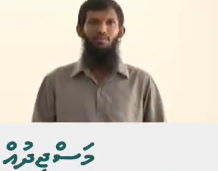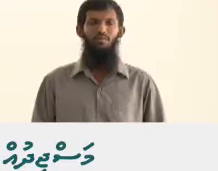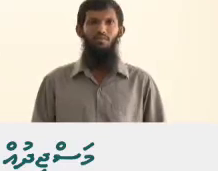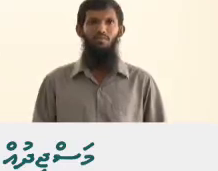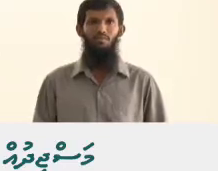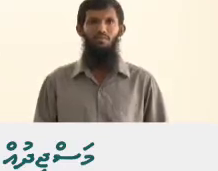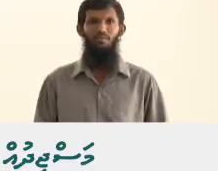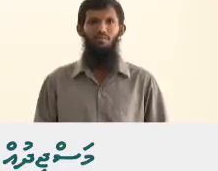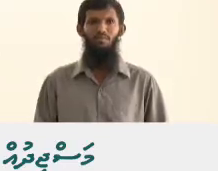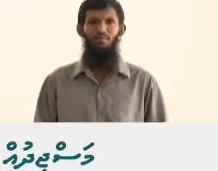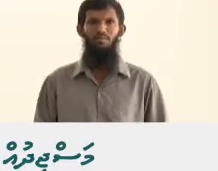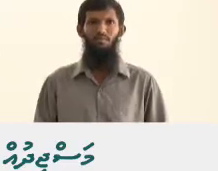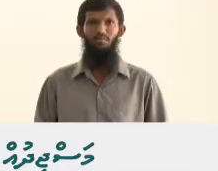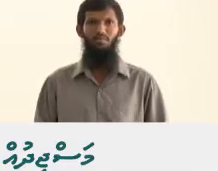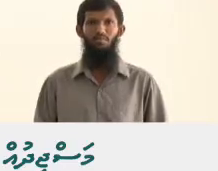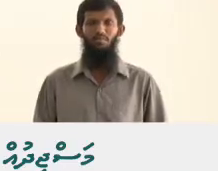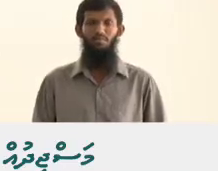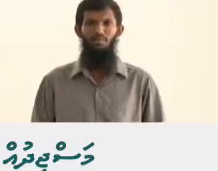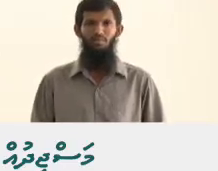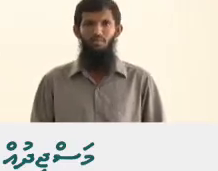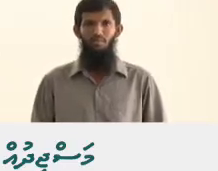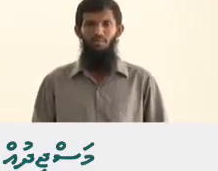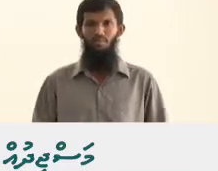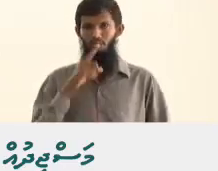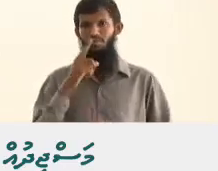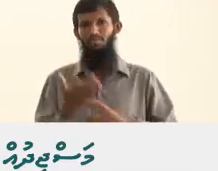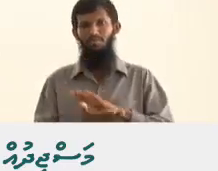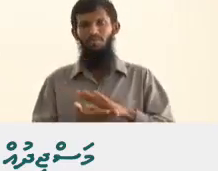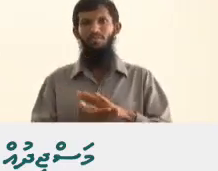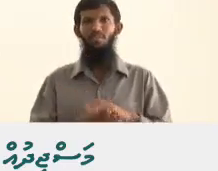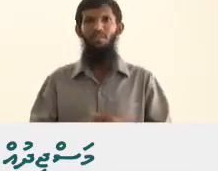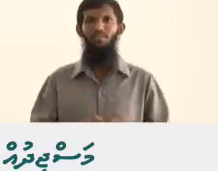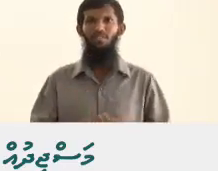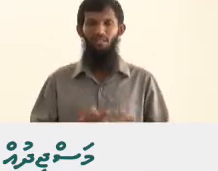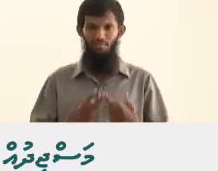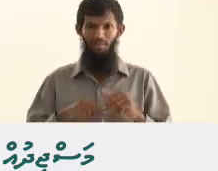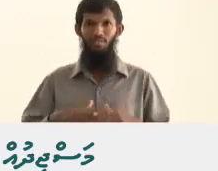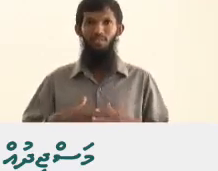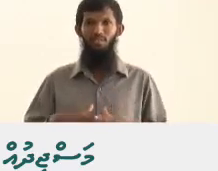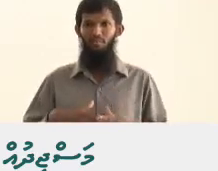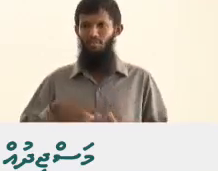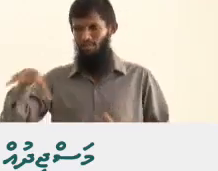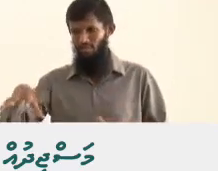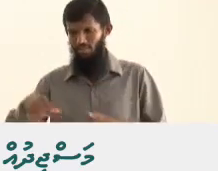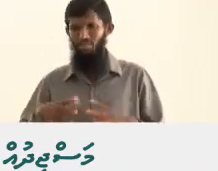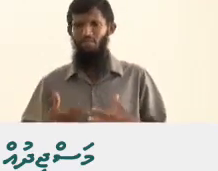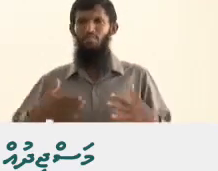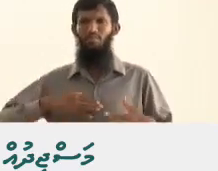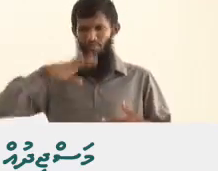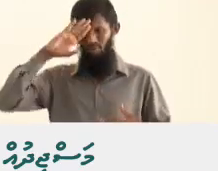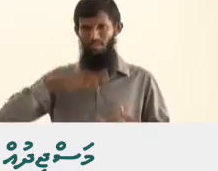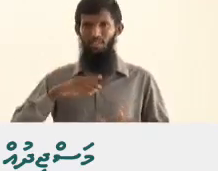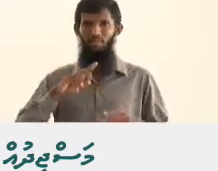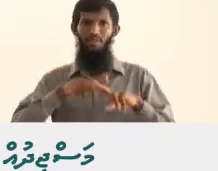biha fala tafirru min manai tiba mihunna bimegga ta'un fetrifawa